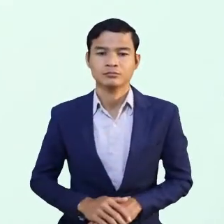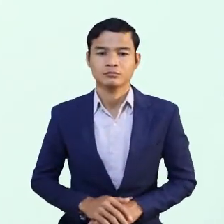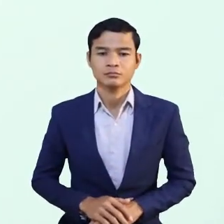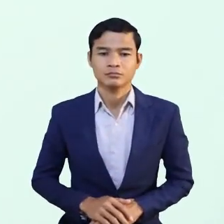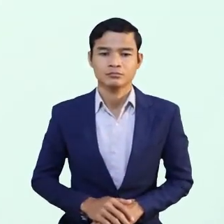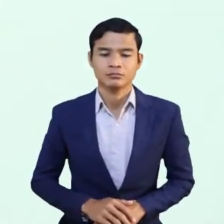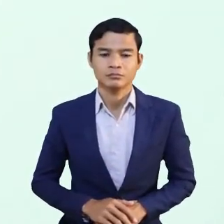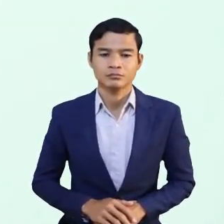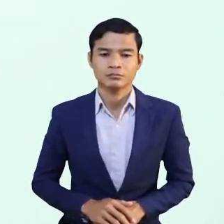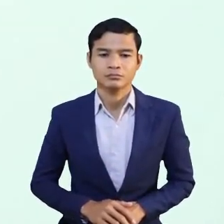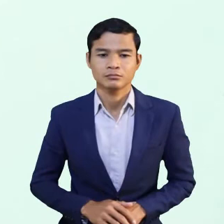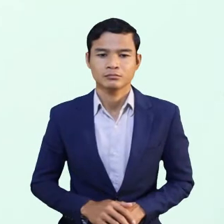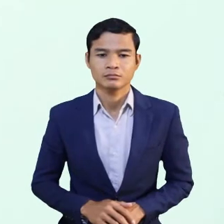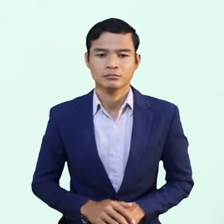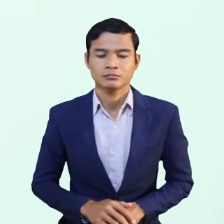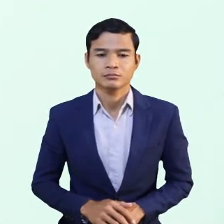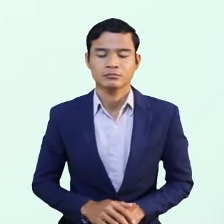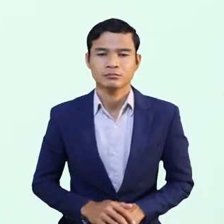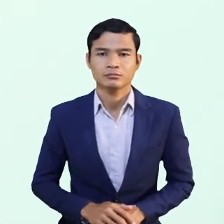2635